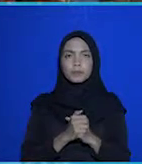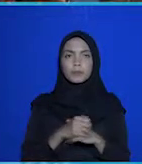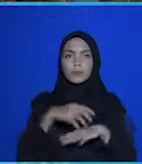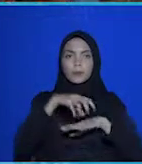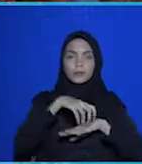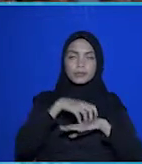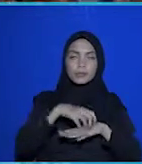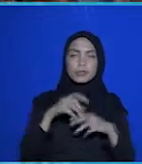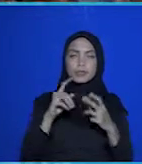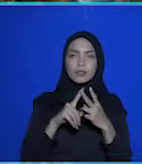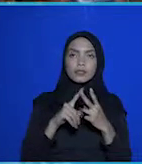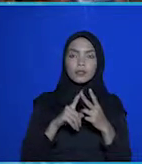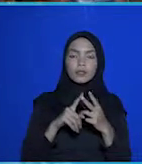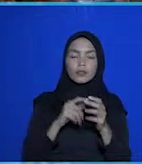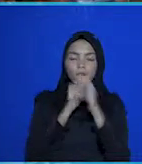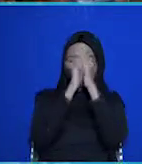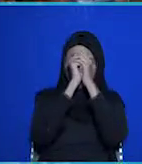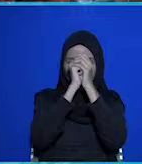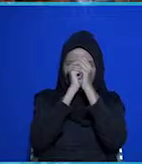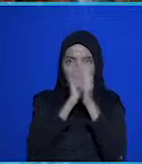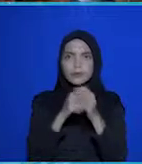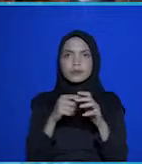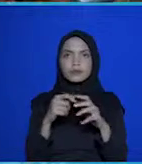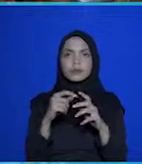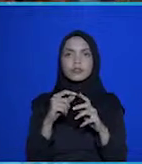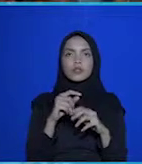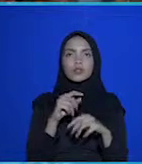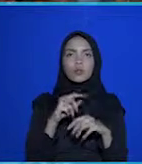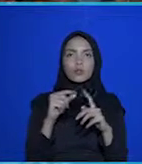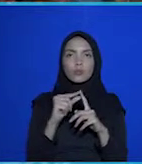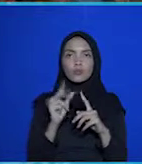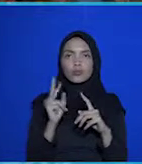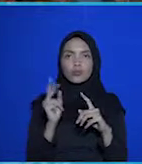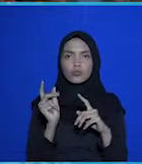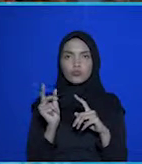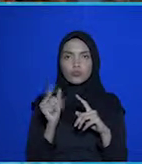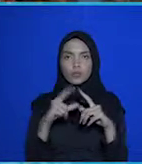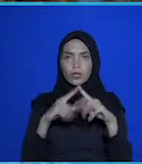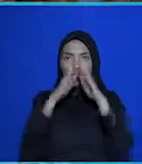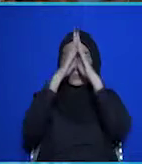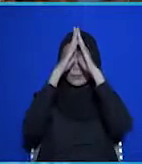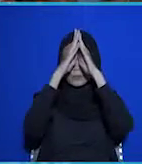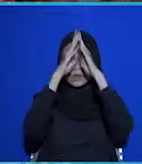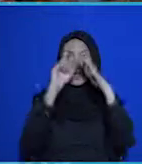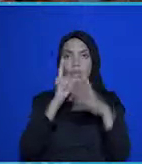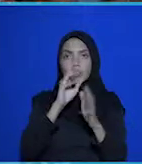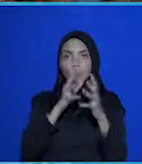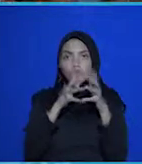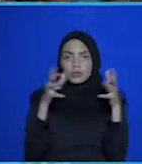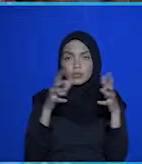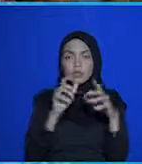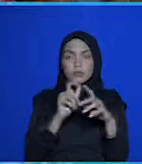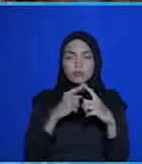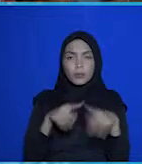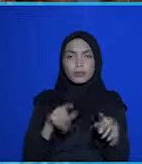masjid, vihara, dan pura juga ada yang sudah rusak dan kita lakukan verifikasi bersama BNPB